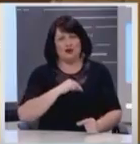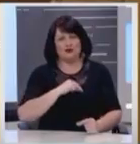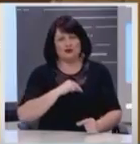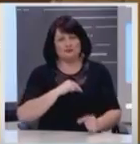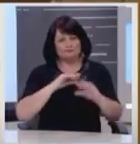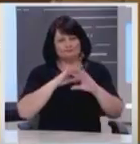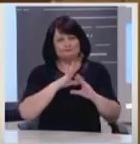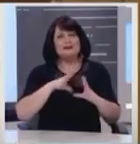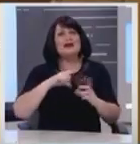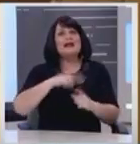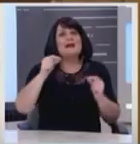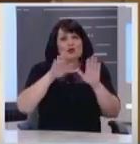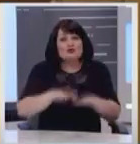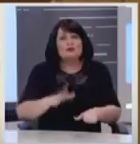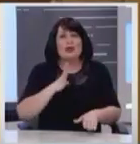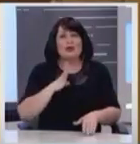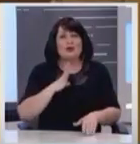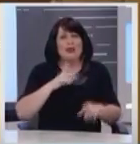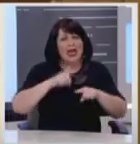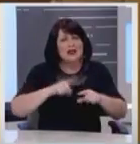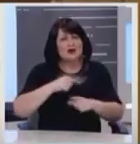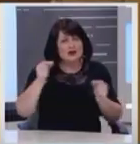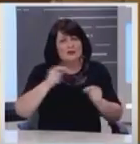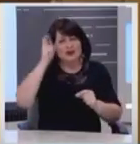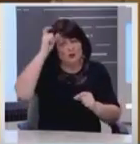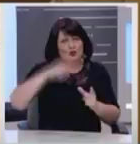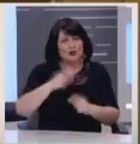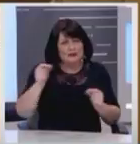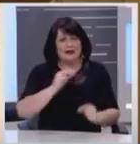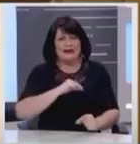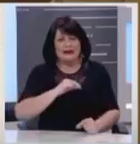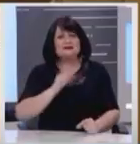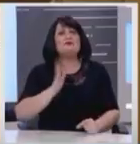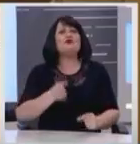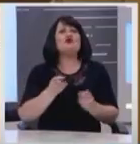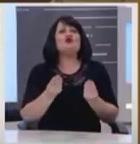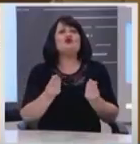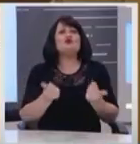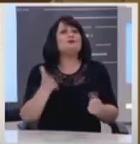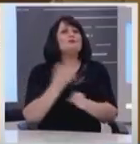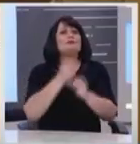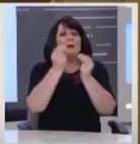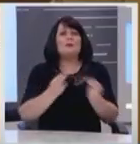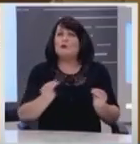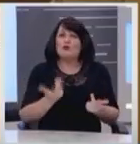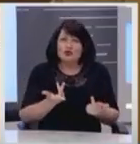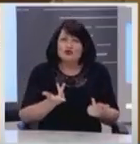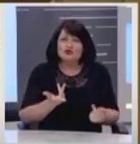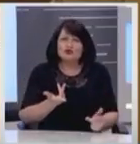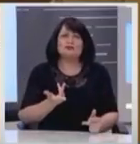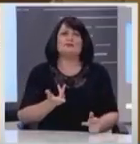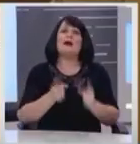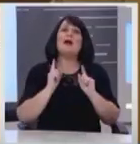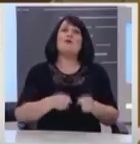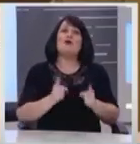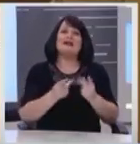συνόλου του κυπριακού λαού, Ελληνοκυπρίων και Τουρκοκυπρίων, μπορεί να επιτευχθεί μόνο επί τη βάση των αποφάσεων